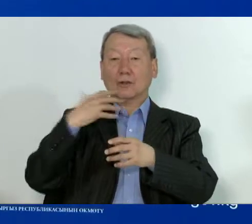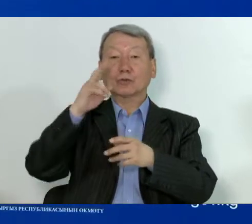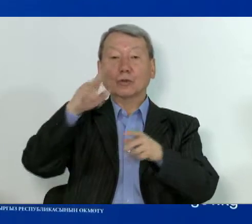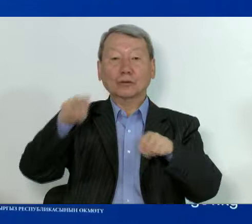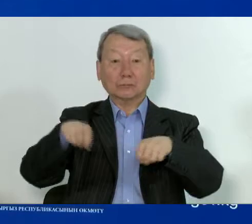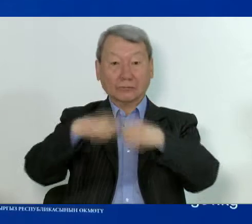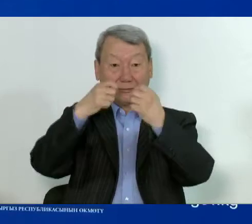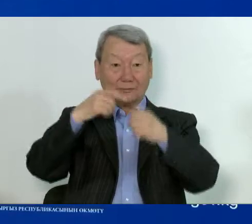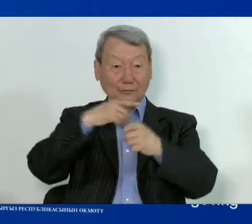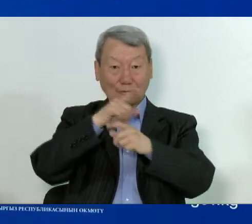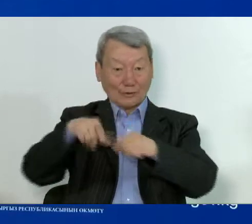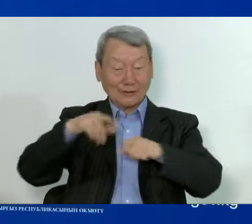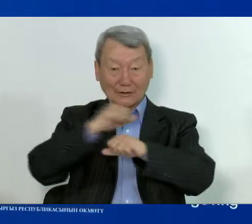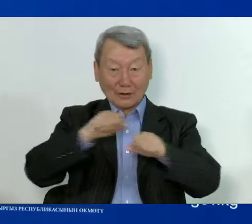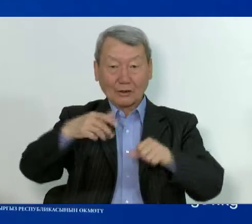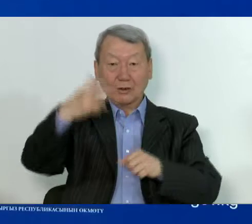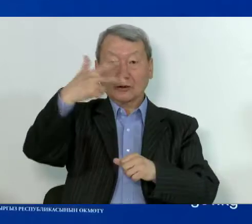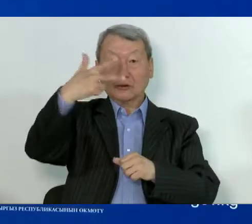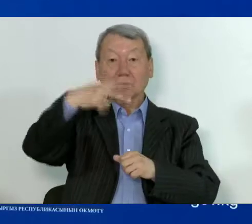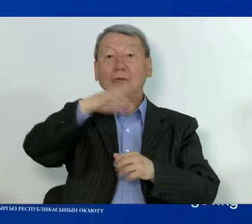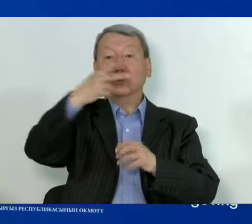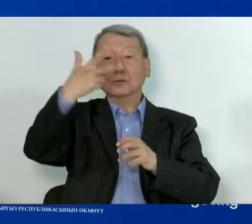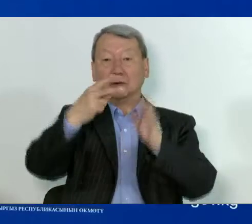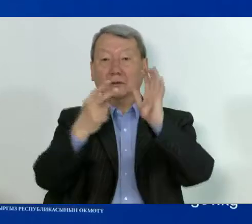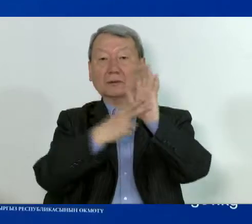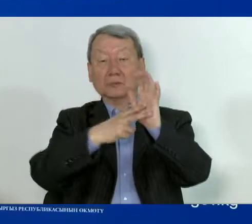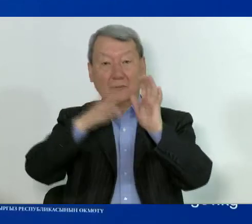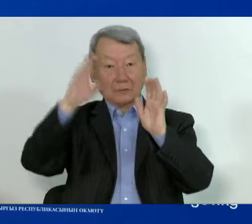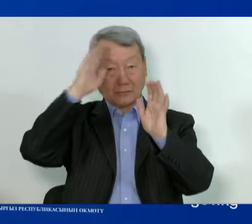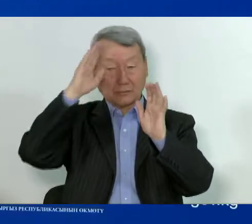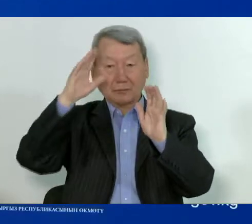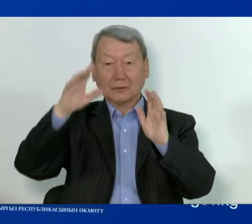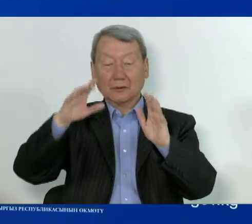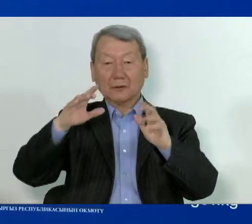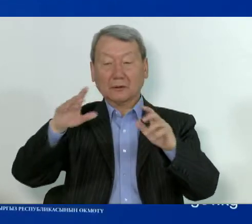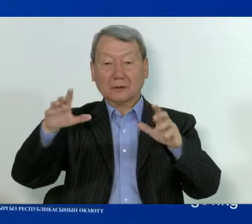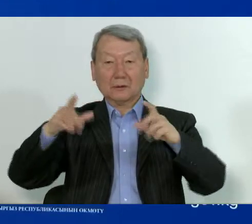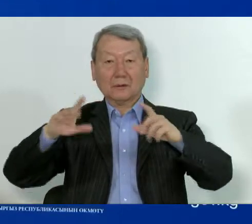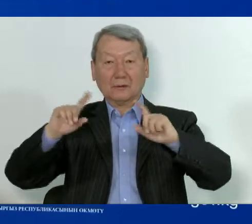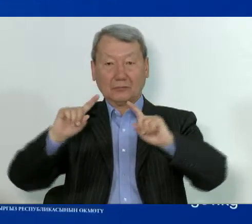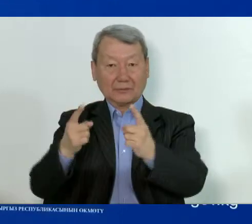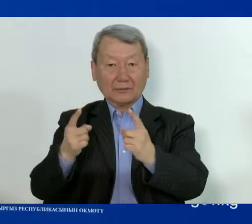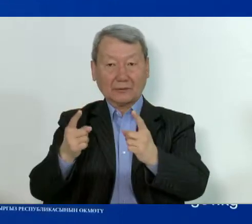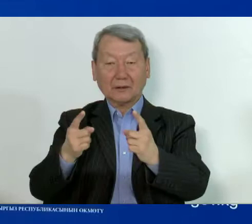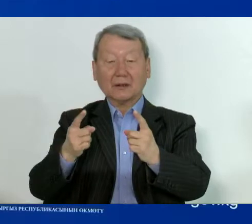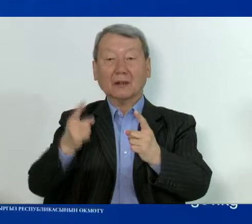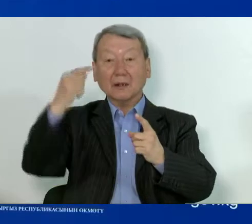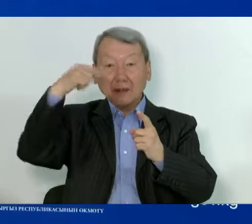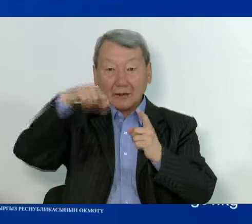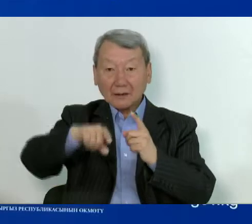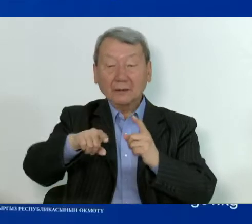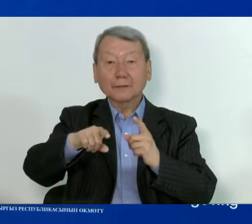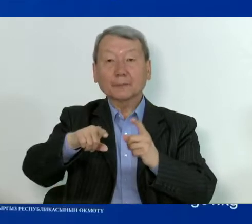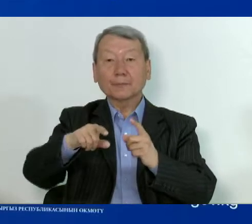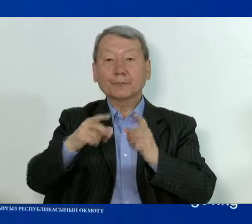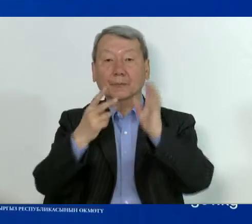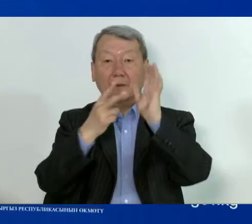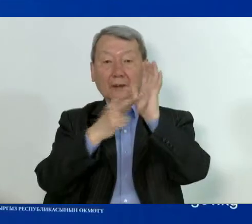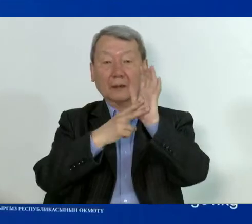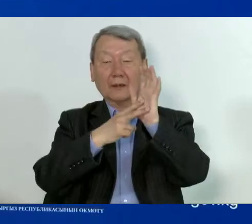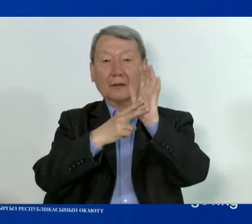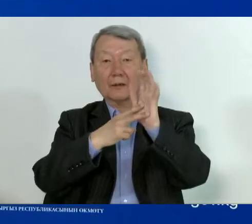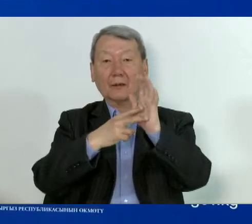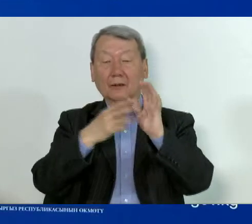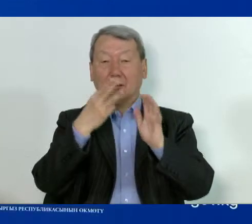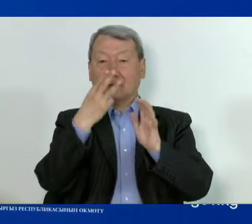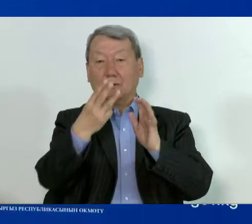бузгандыгы үчүн 37 эркек жаран кармалган. Алардын ичинен чет өлкөлүк жаран